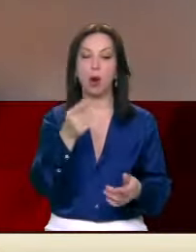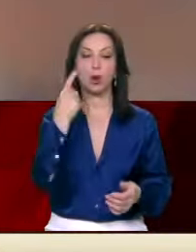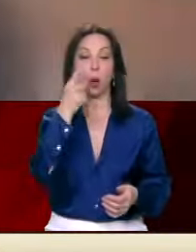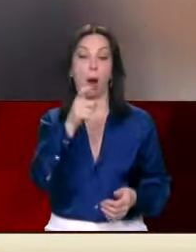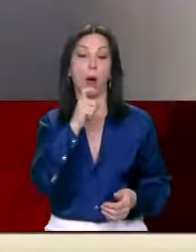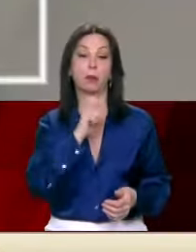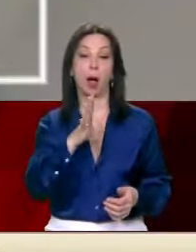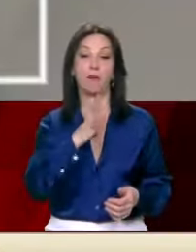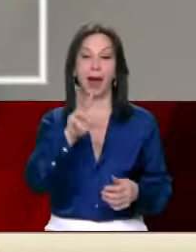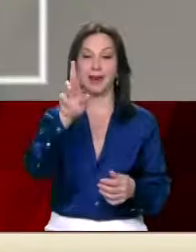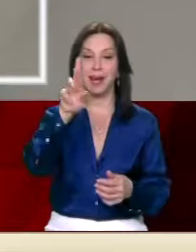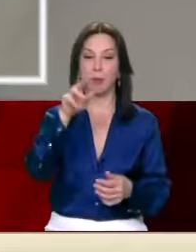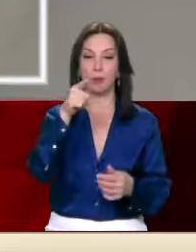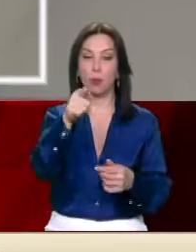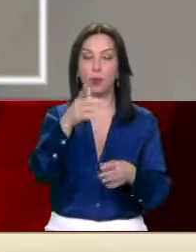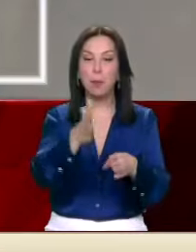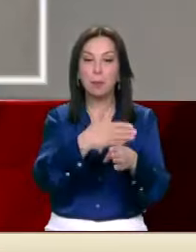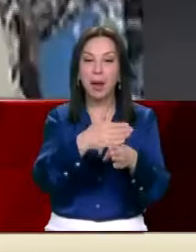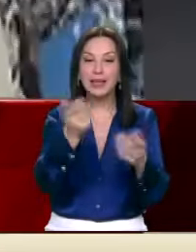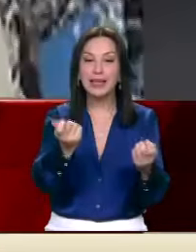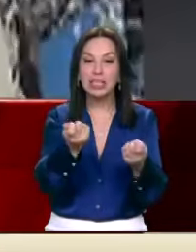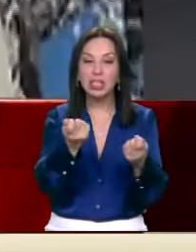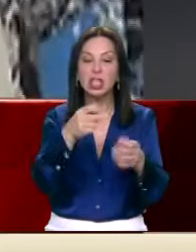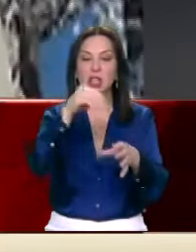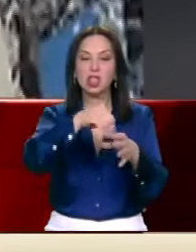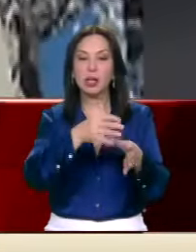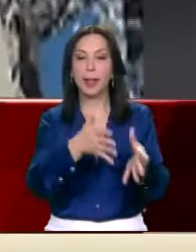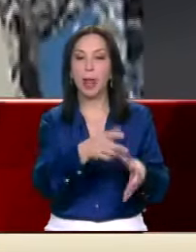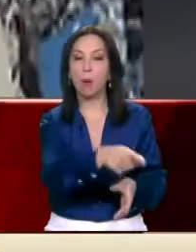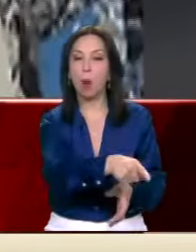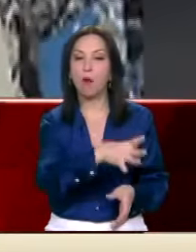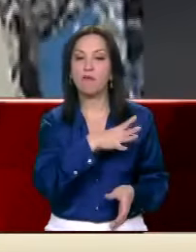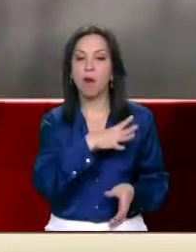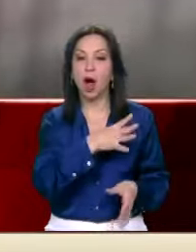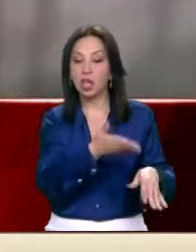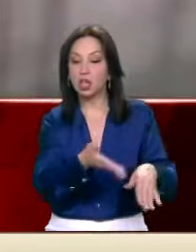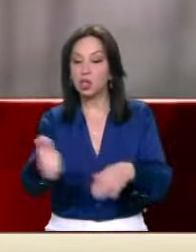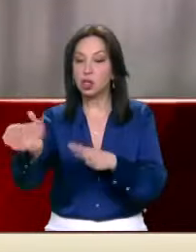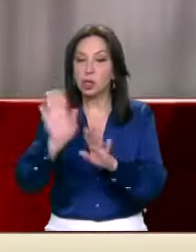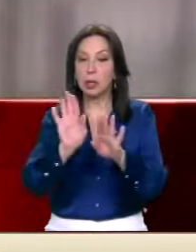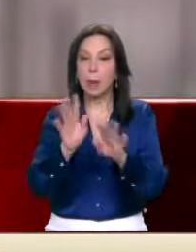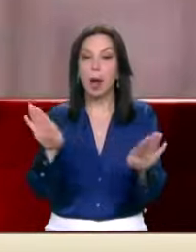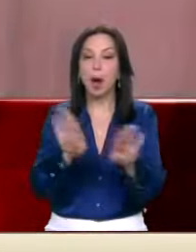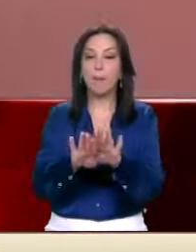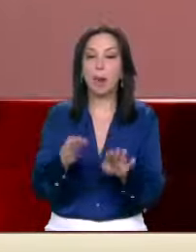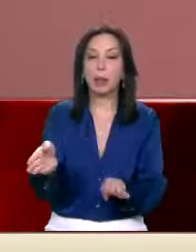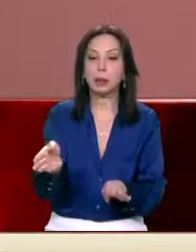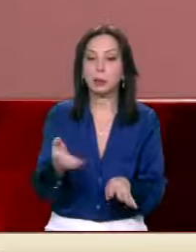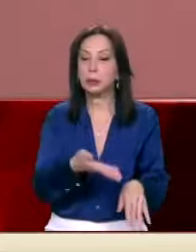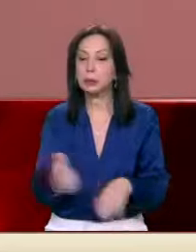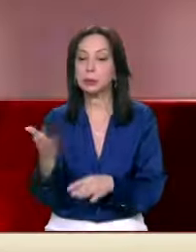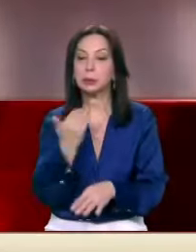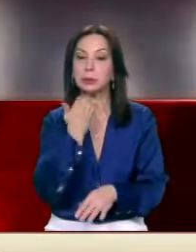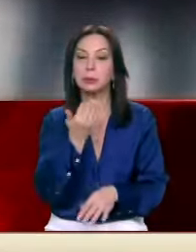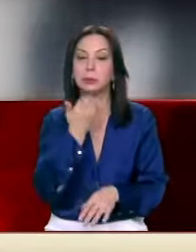sıralandı. Raporda yanıcı maddelerin iş yerinde depo edildiği, çıkış kapılarının da kapalı olduğu ifade edildi.